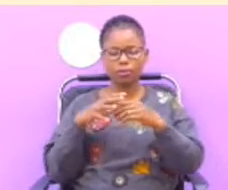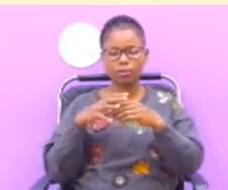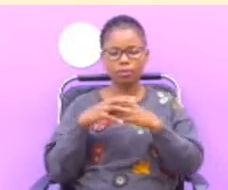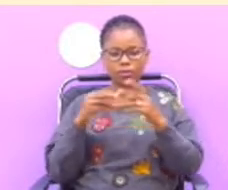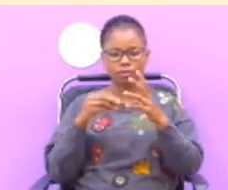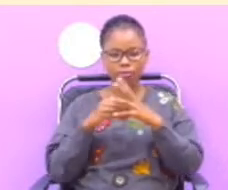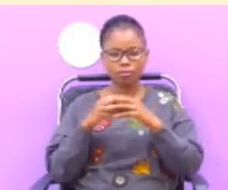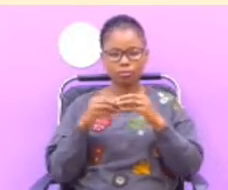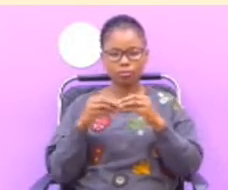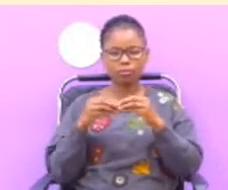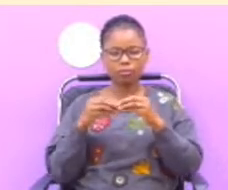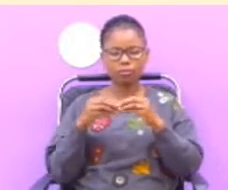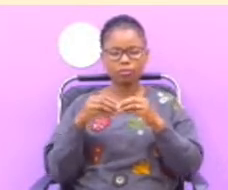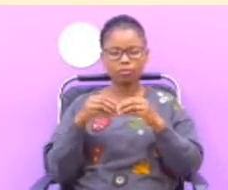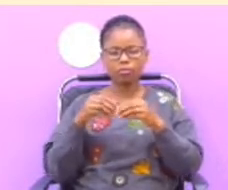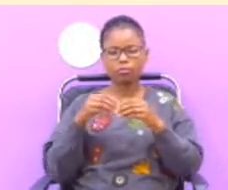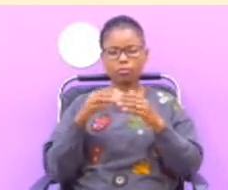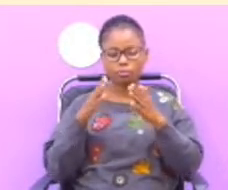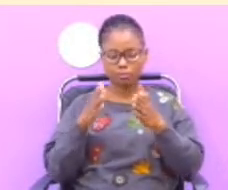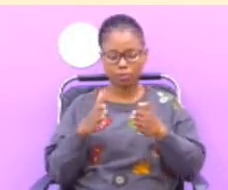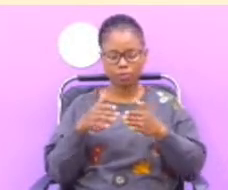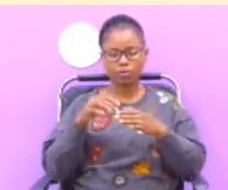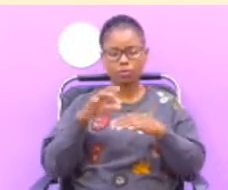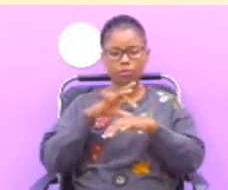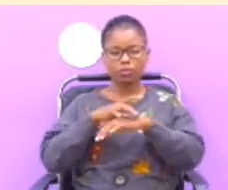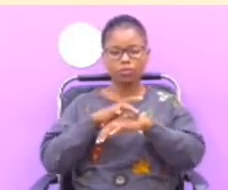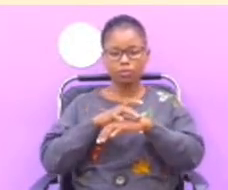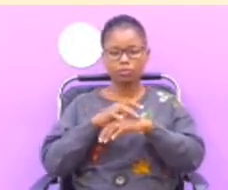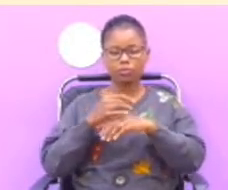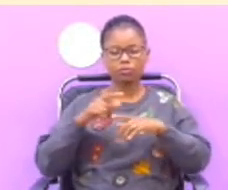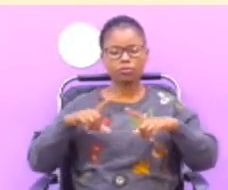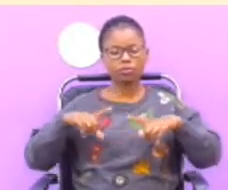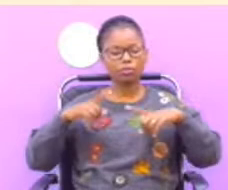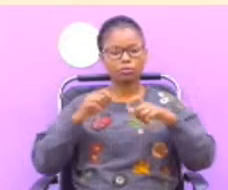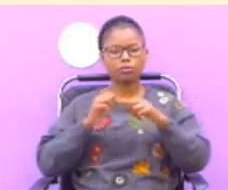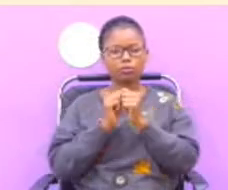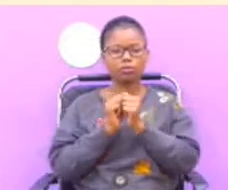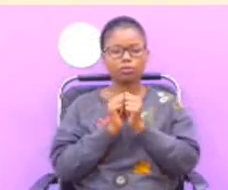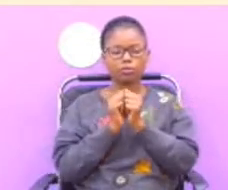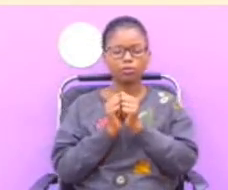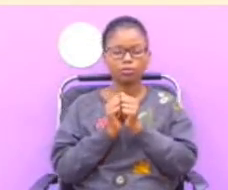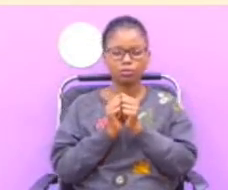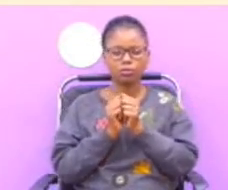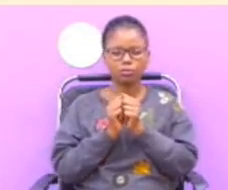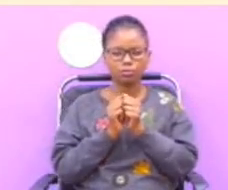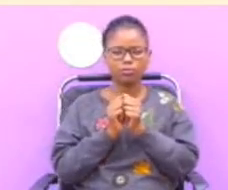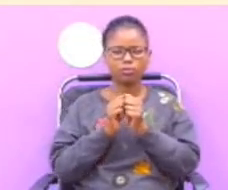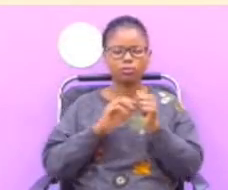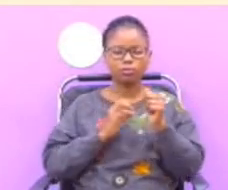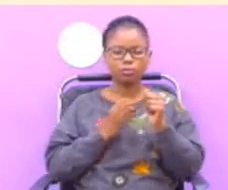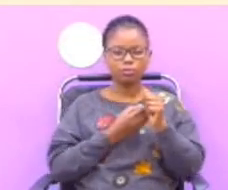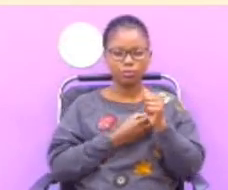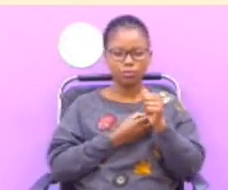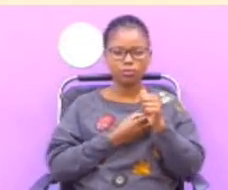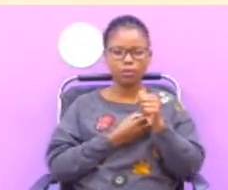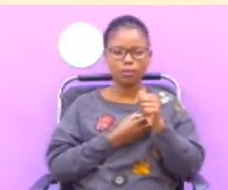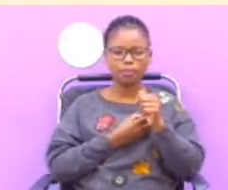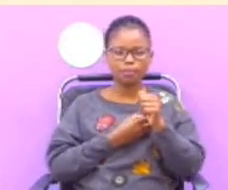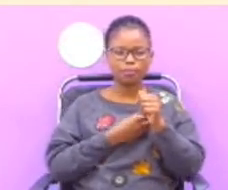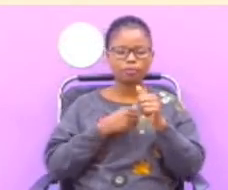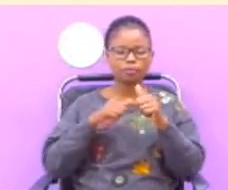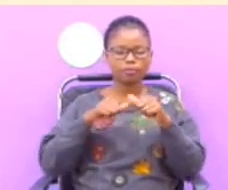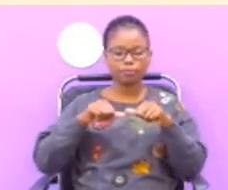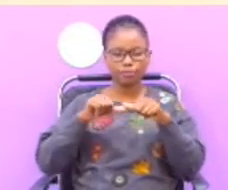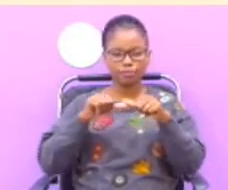Wendaga mũtũranie nake. Ona ithuĩ twerirĩria gũtũrania nawe Mwathani. Twĩgũkũ mũhuro wa riũa tũtũranie